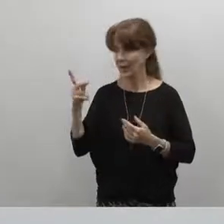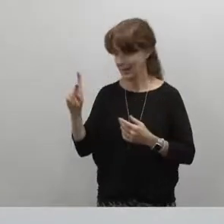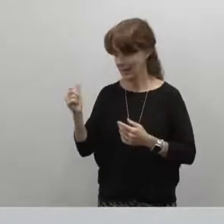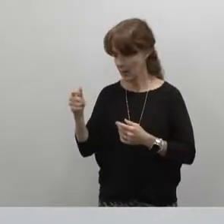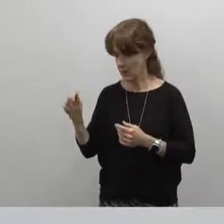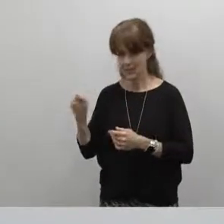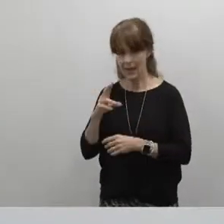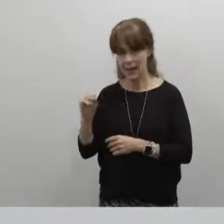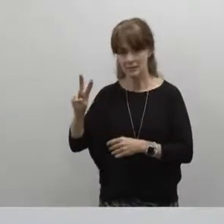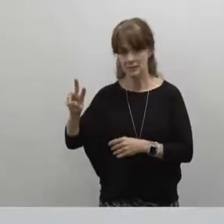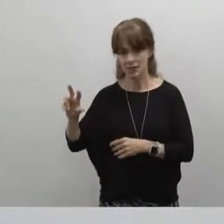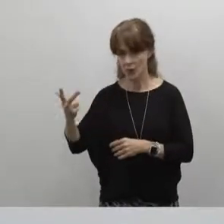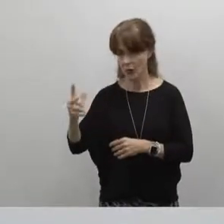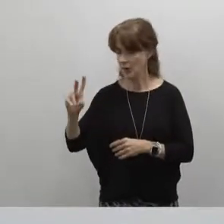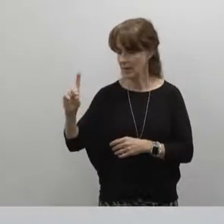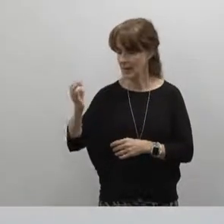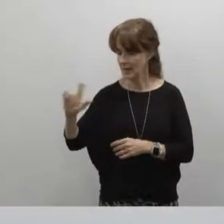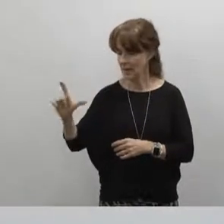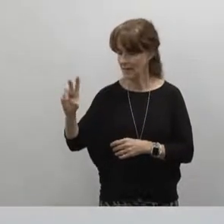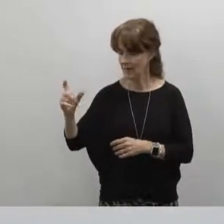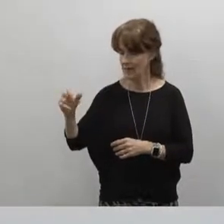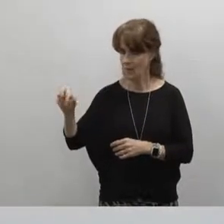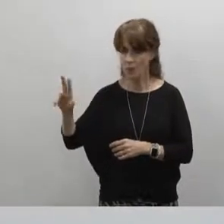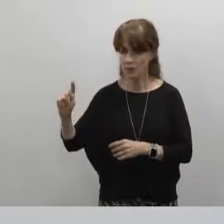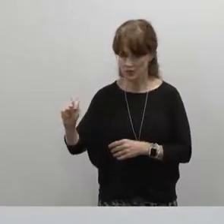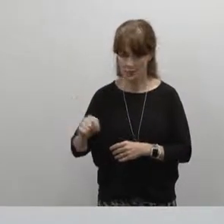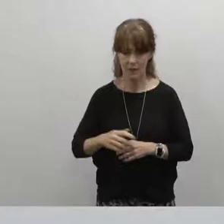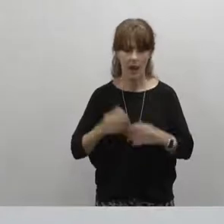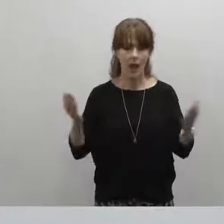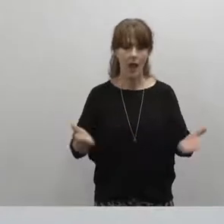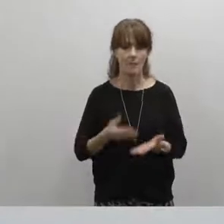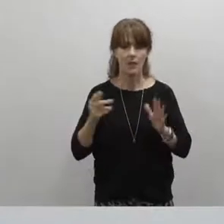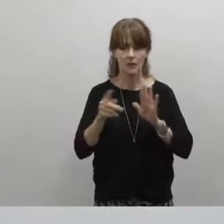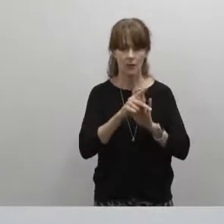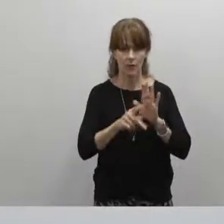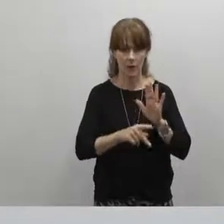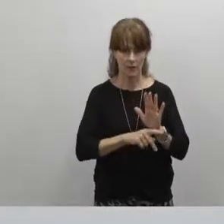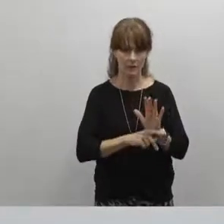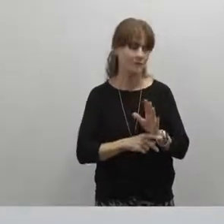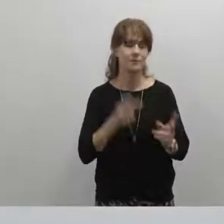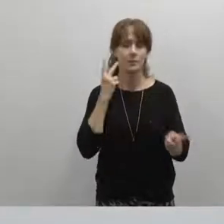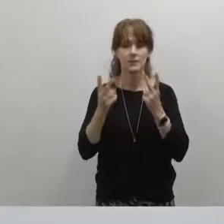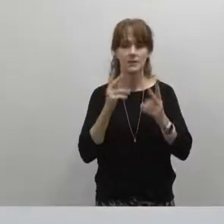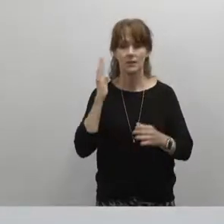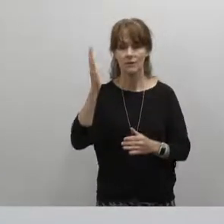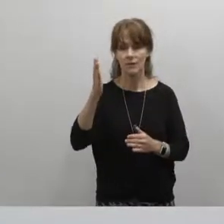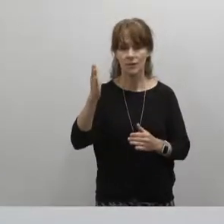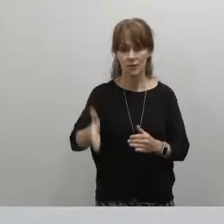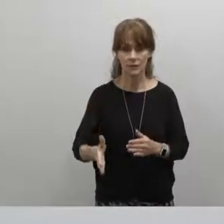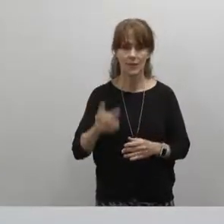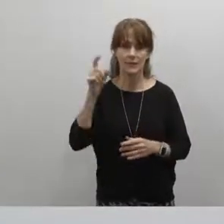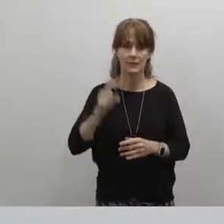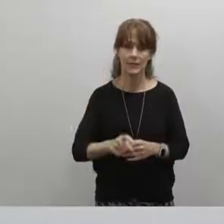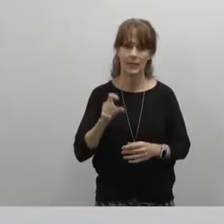ពស្អាតស្អំខ្ញុំមកទីនេះដើម្បីមកគ្រប់គ្រងសាលារៀនពណ៌បៃត